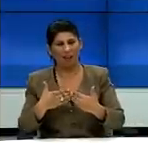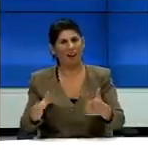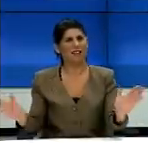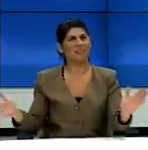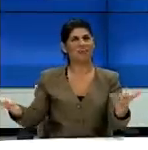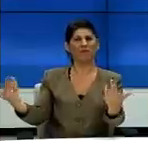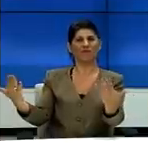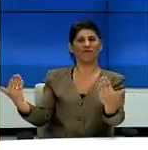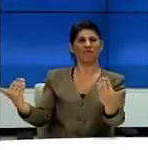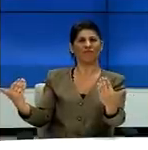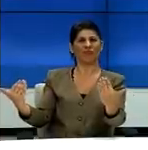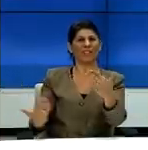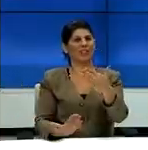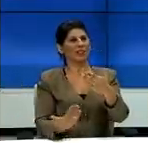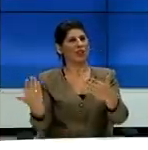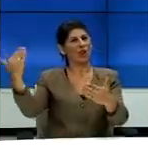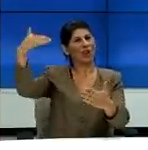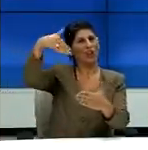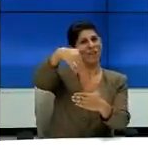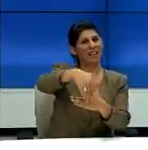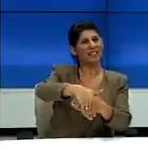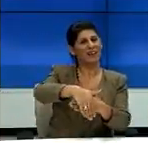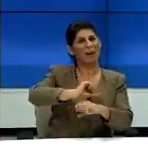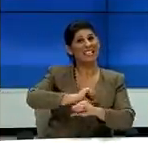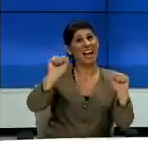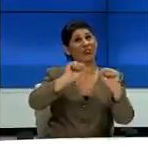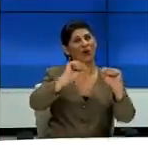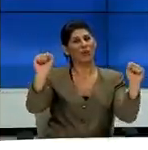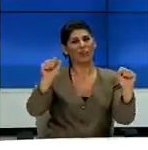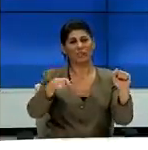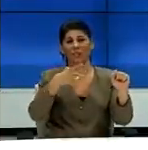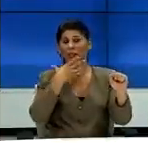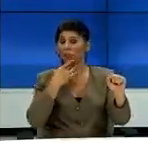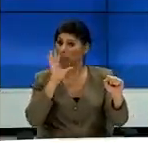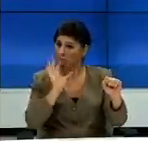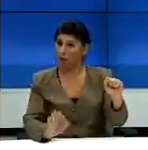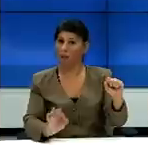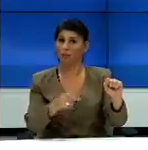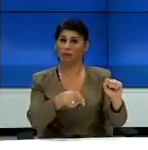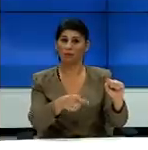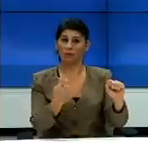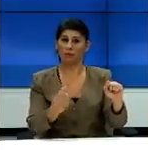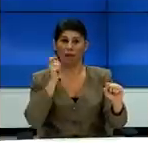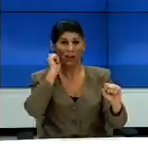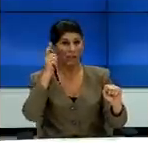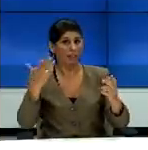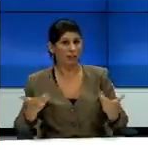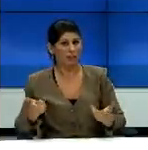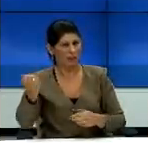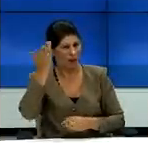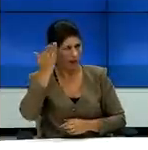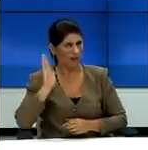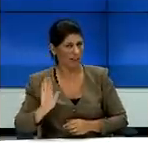στο ηλιοβασίλεμα της Σαντορίνης σε ένα πραγματικά ηλιακό χώρο για μια τέτοια εκδήλωση, αν και λίγο ακριβή,